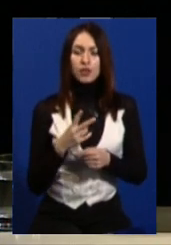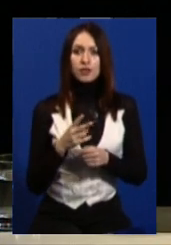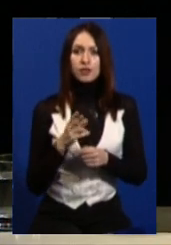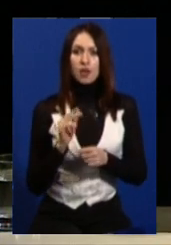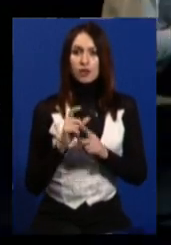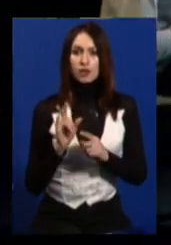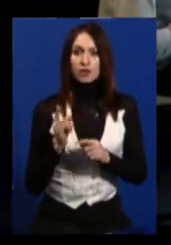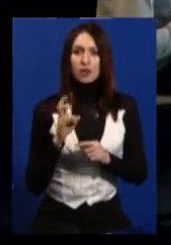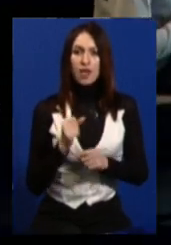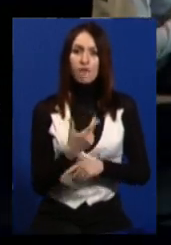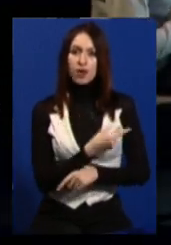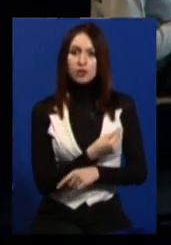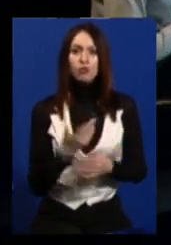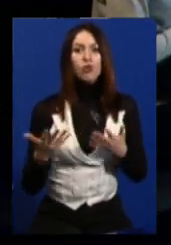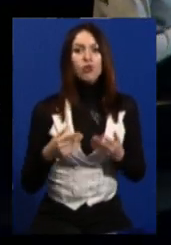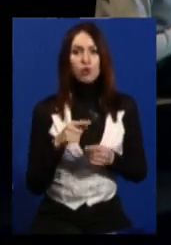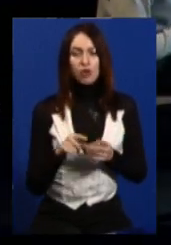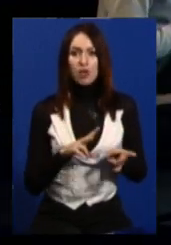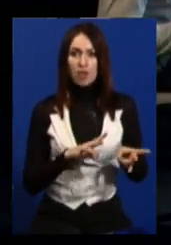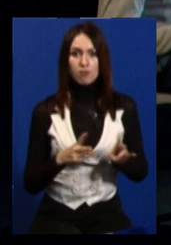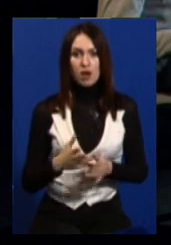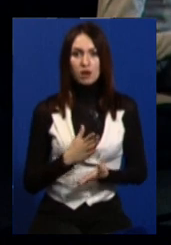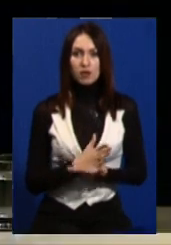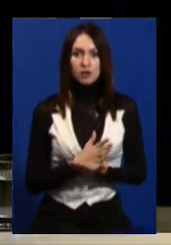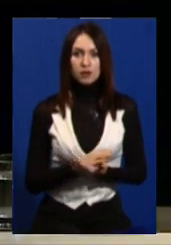на вакцини, якою вона нормально є?